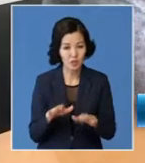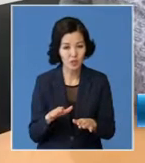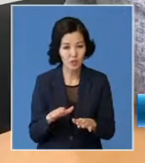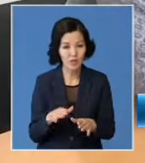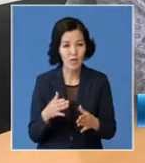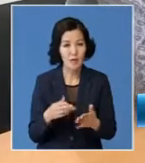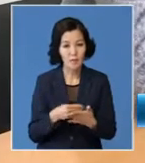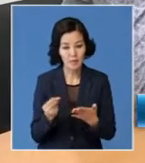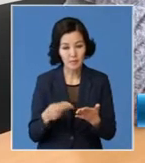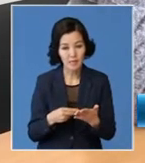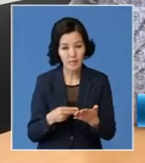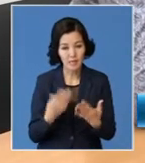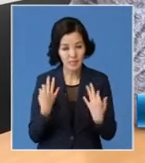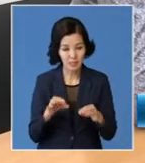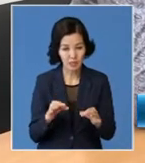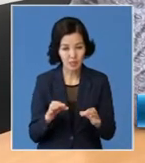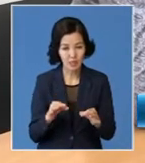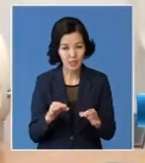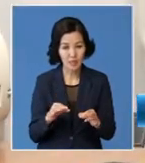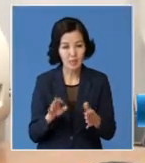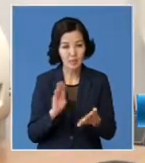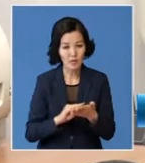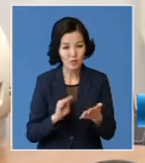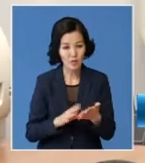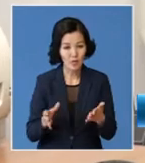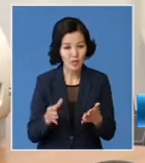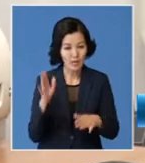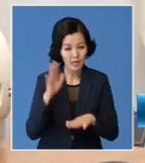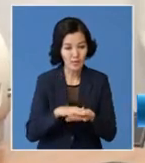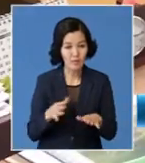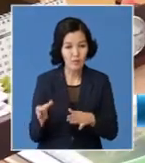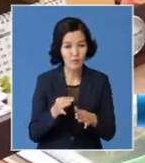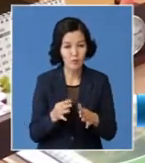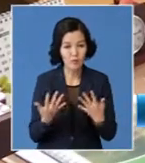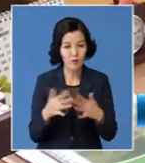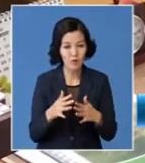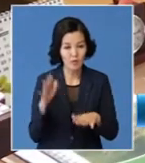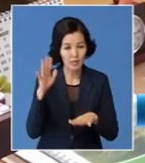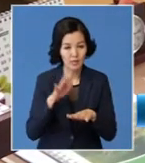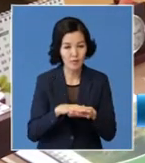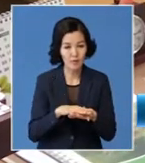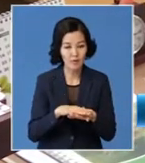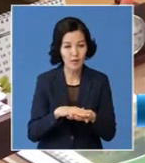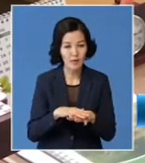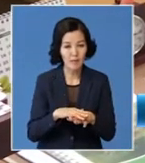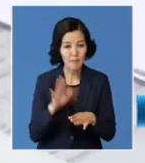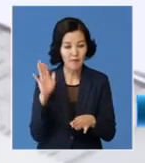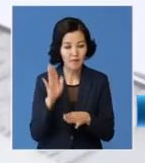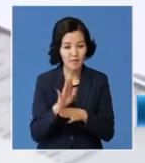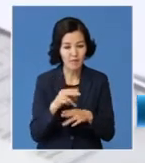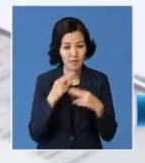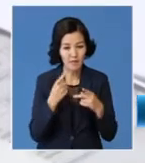ему разрешение, противоречащее протокольному поручению акима области. В итоге акиму сельского округа Туздубастау объявлен выговор, и